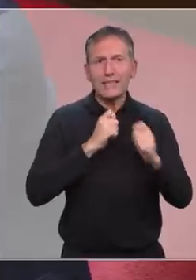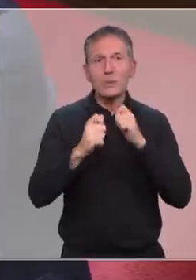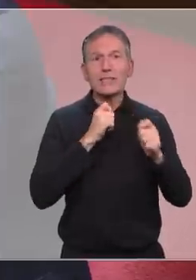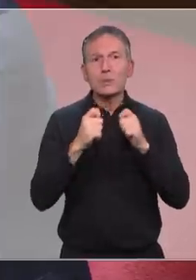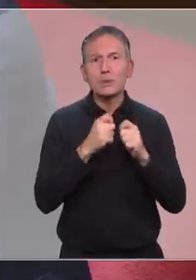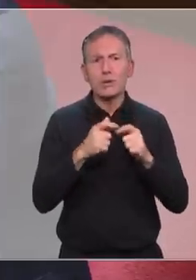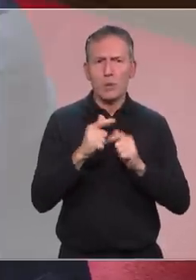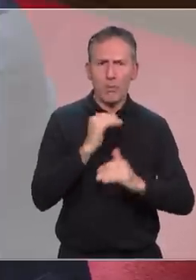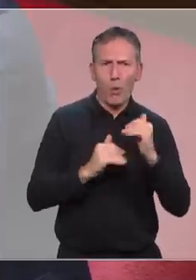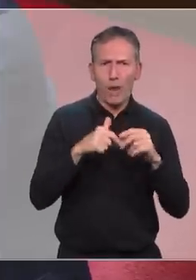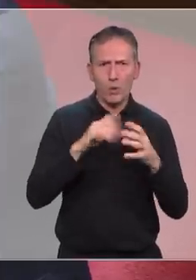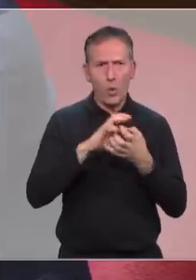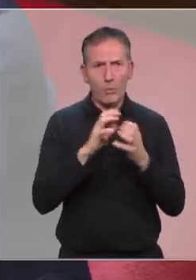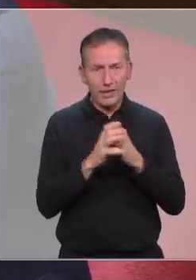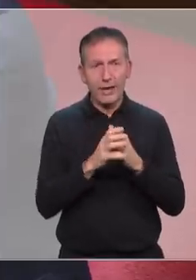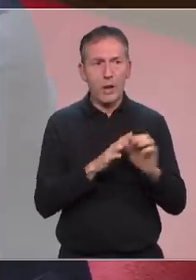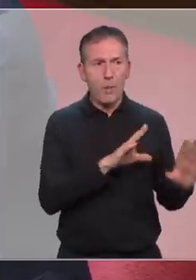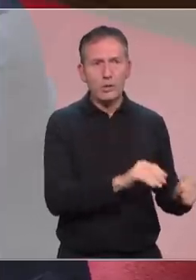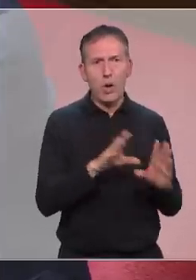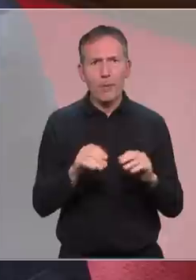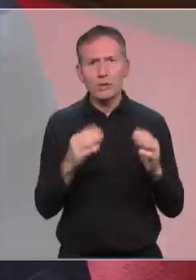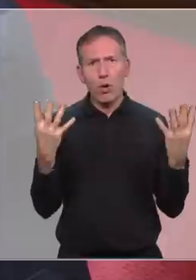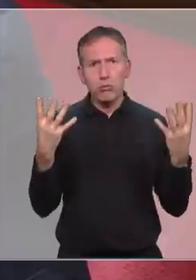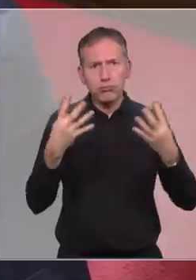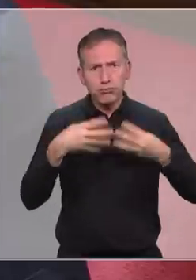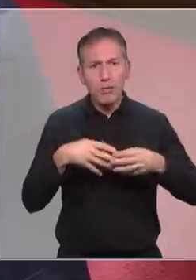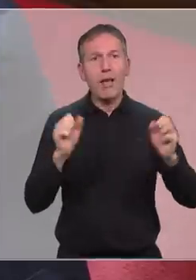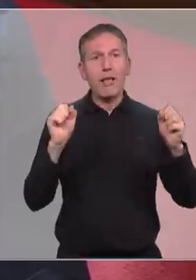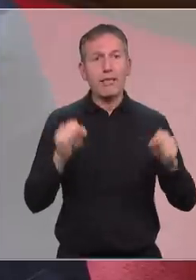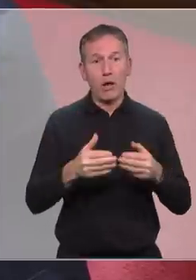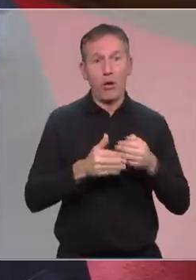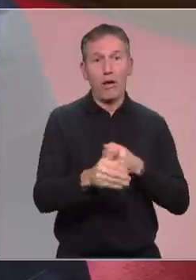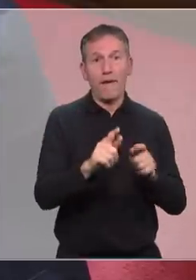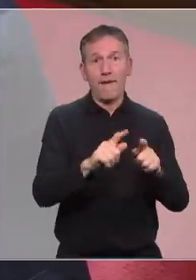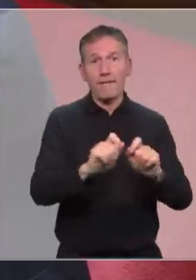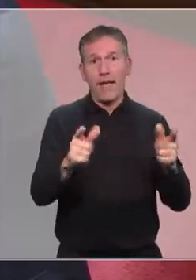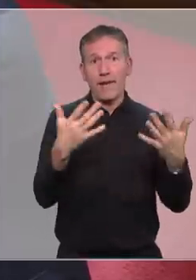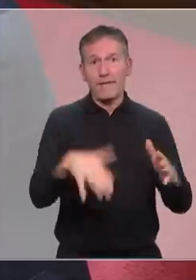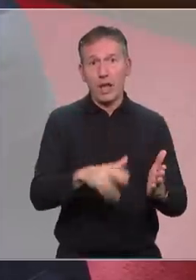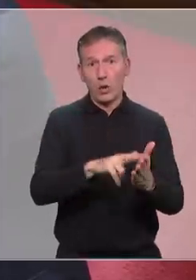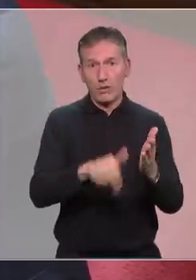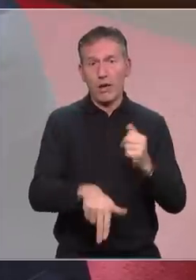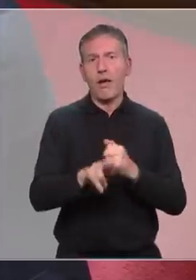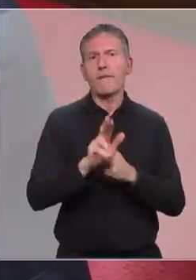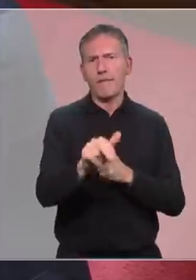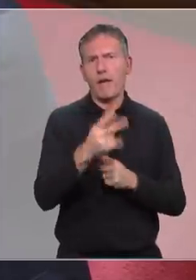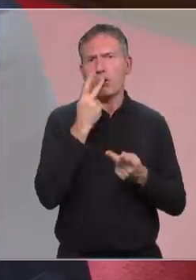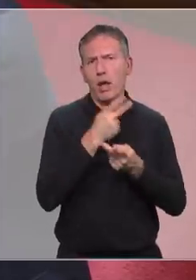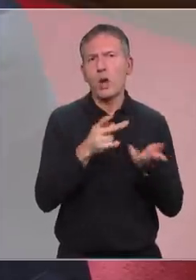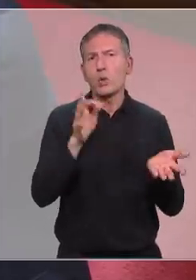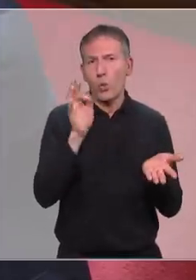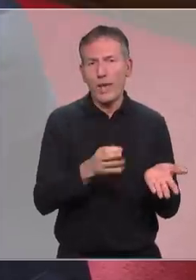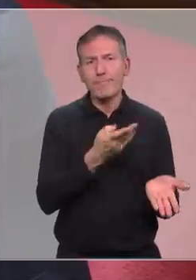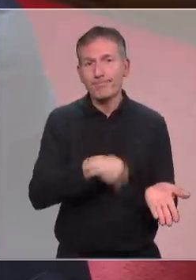complexe, les positions des industriels convergent. Nous sommes bien dans la période de finalisation des contrats. Je vous l'ai dit, nous nous assurons